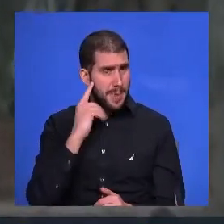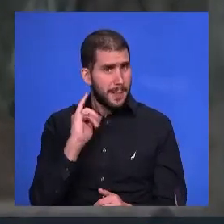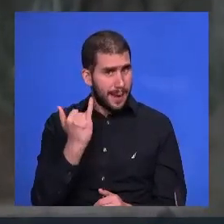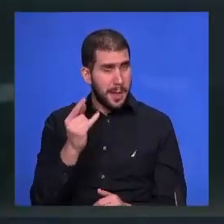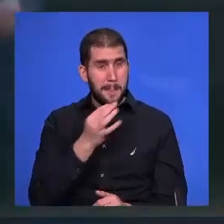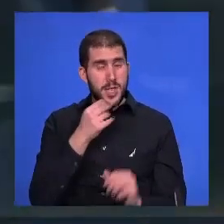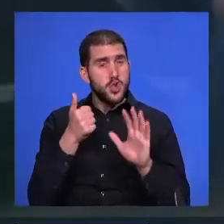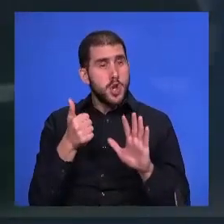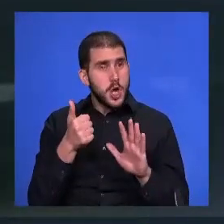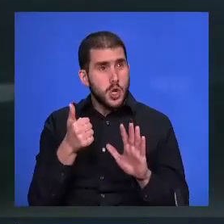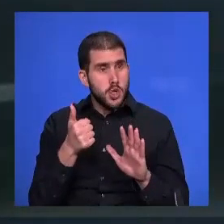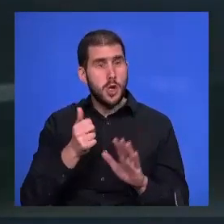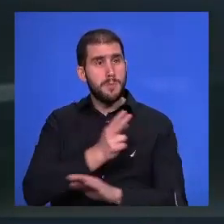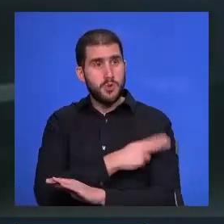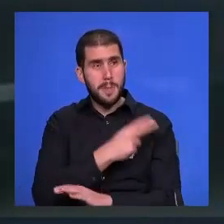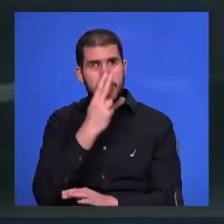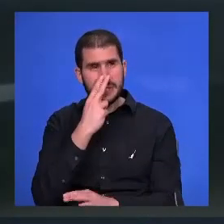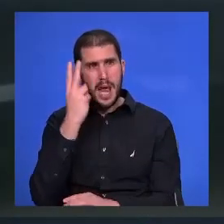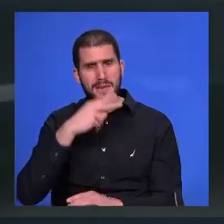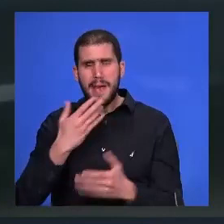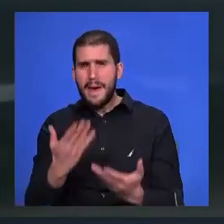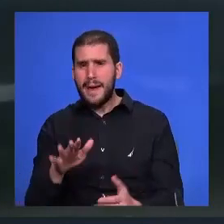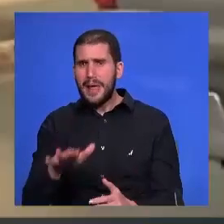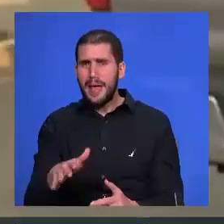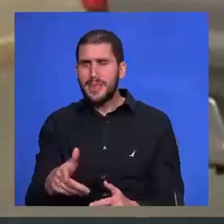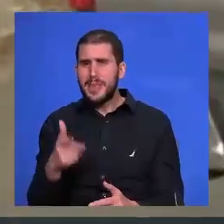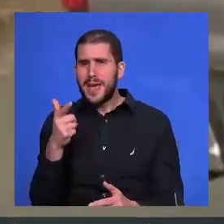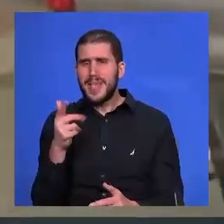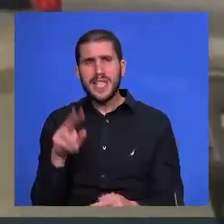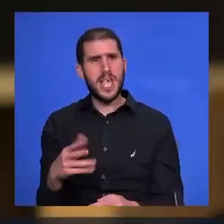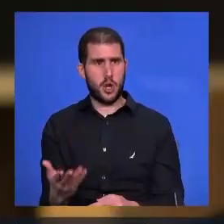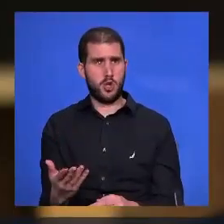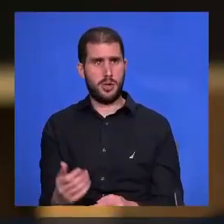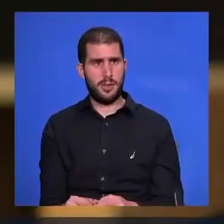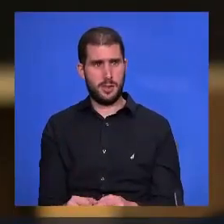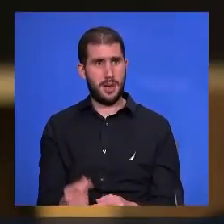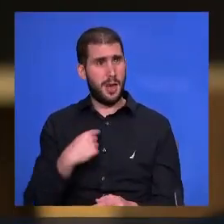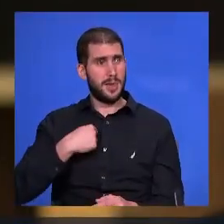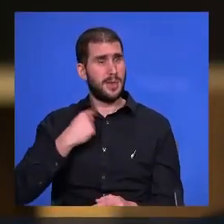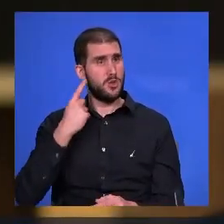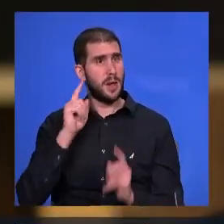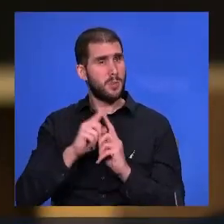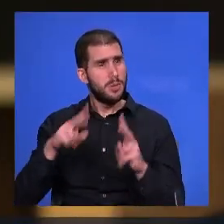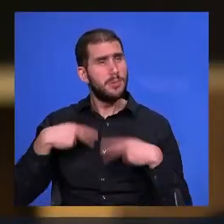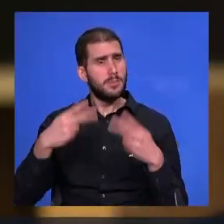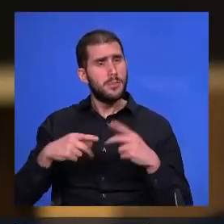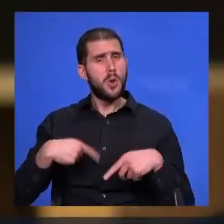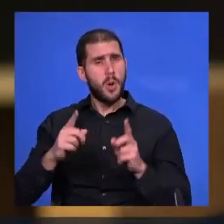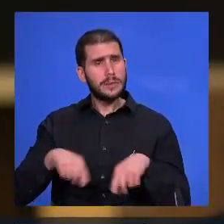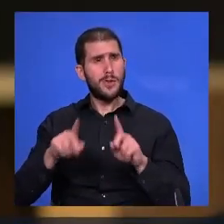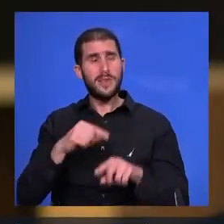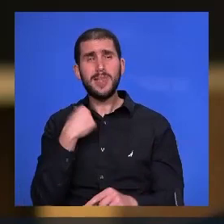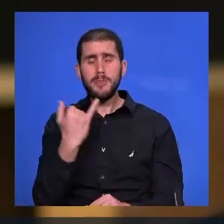6 years old. Police are now working to figure out how that child got that gun. I'm sounding like a broken record today because